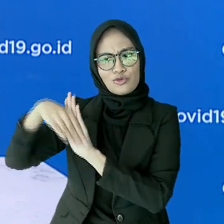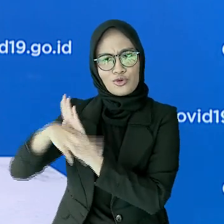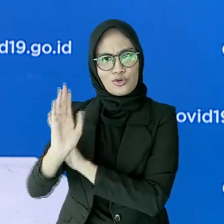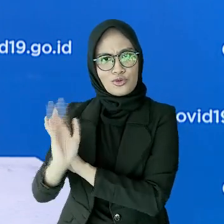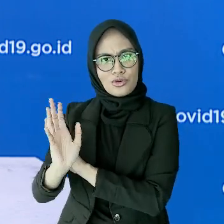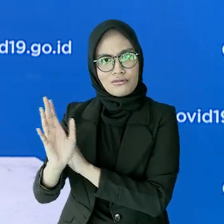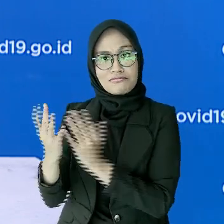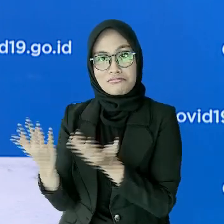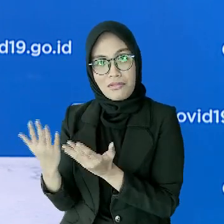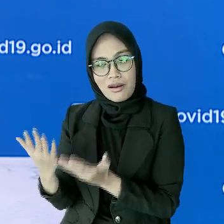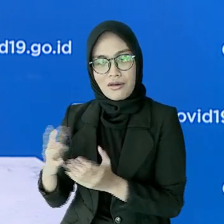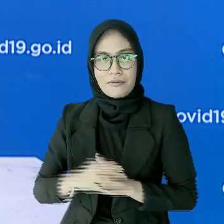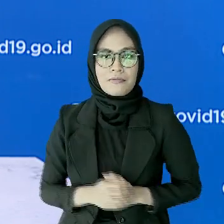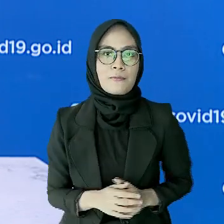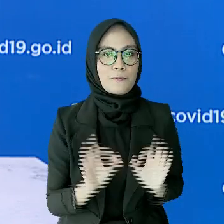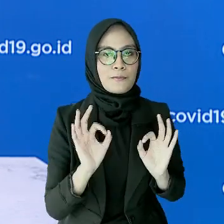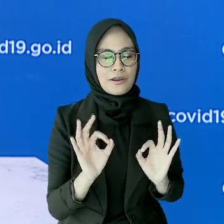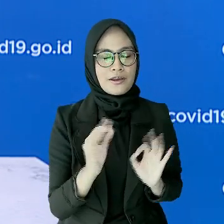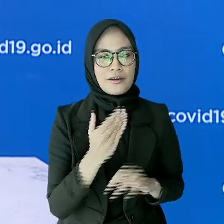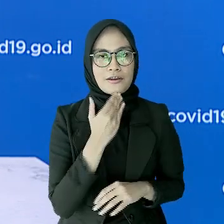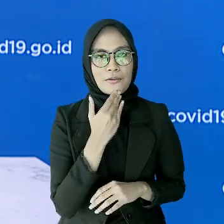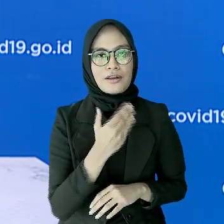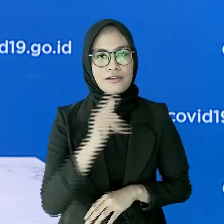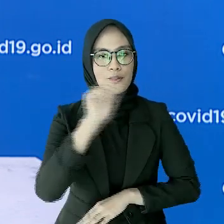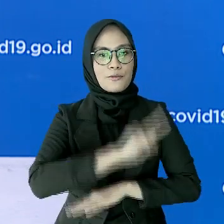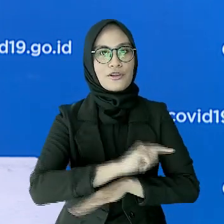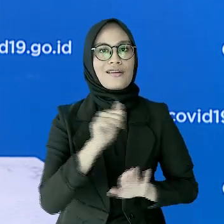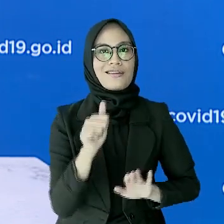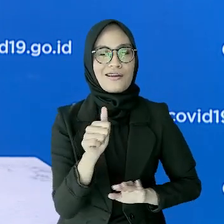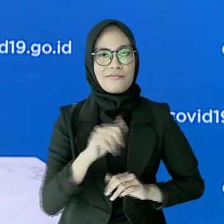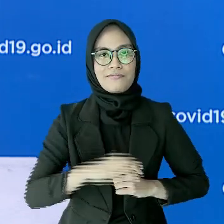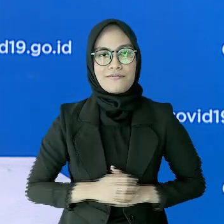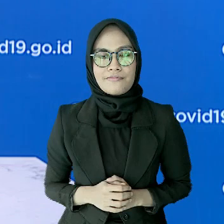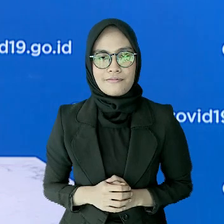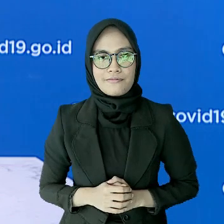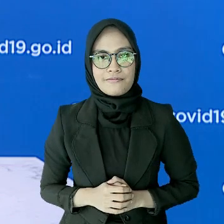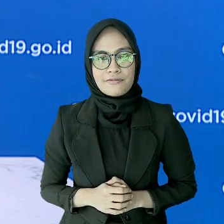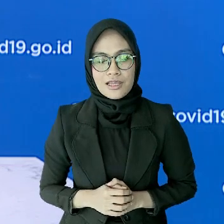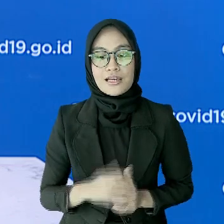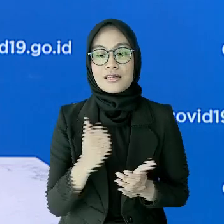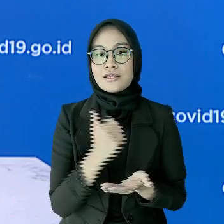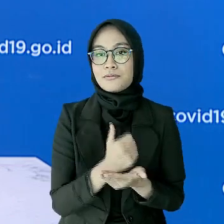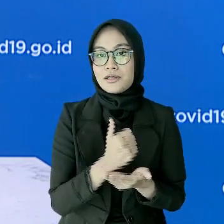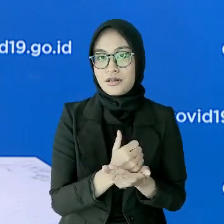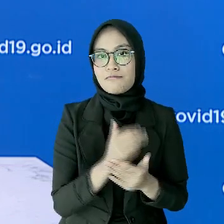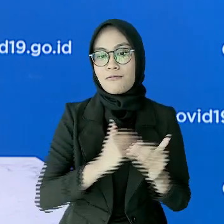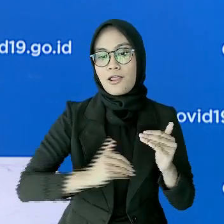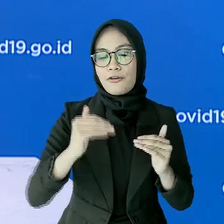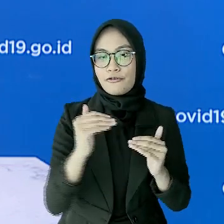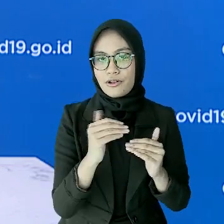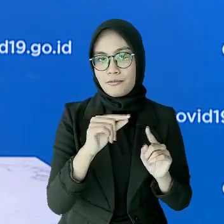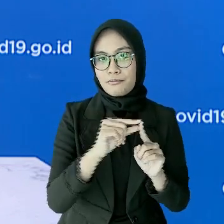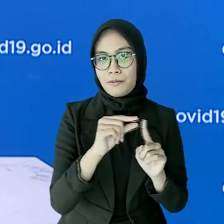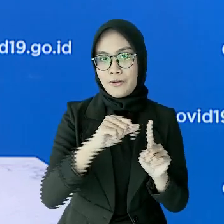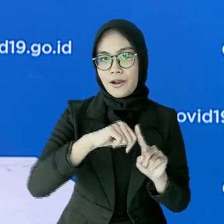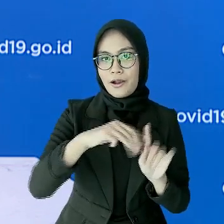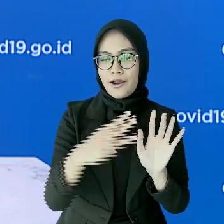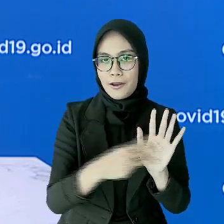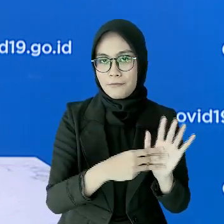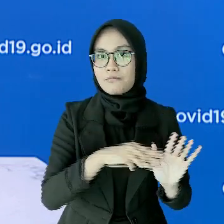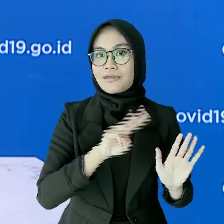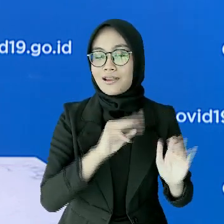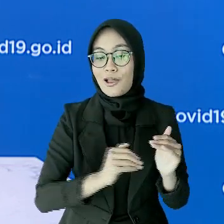kasih pada liputan6.com. Pada prinsipnya PPKM level 3 menaungi berbagai